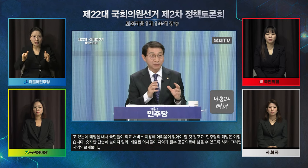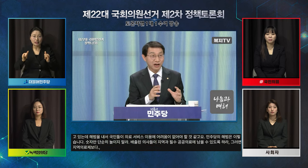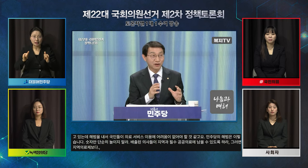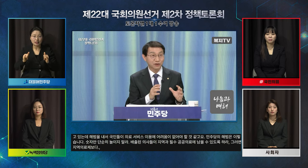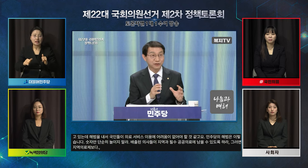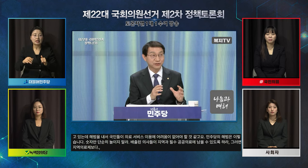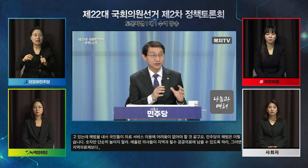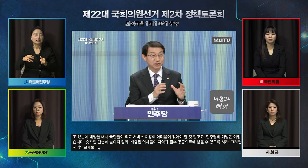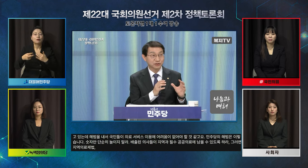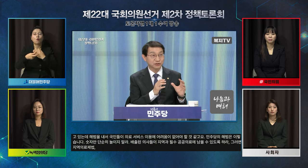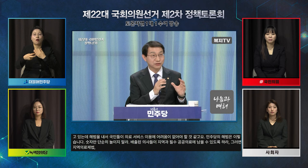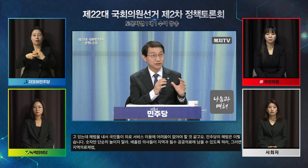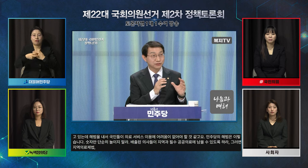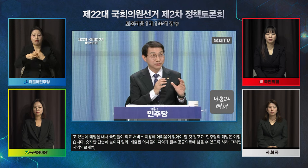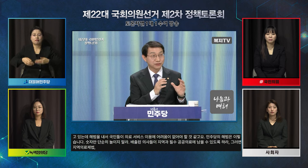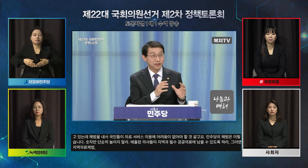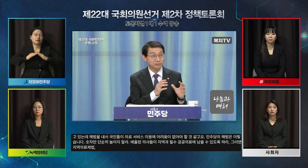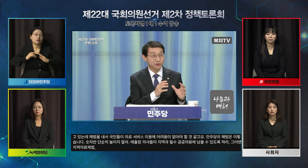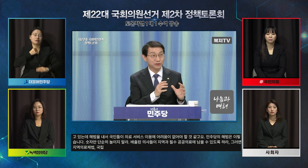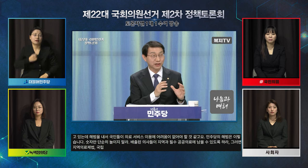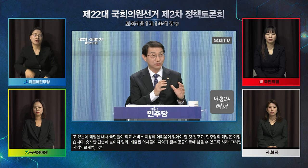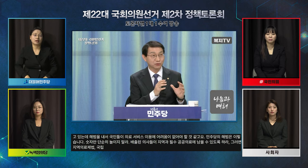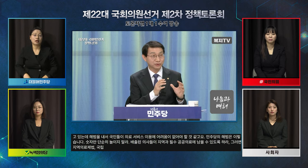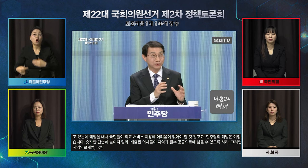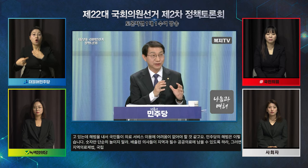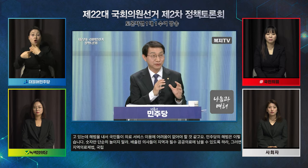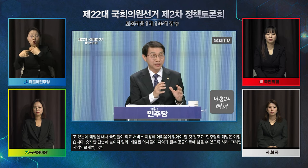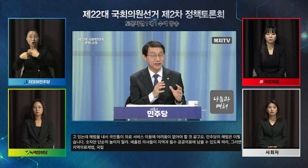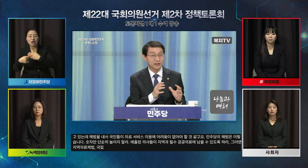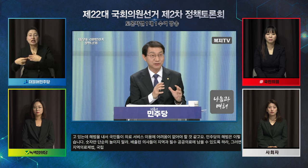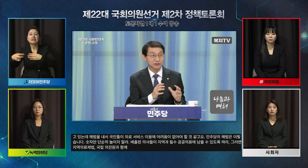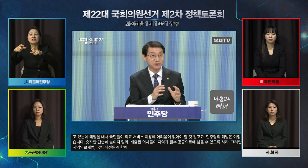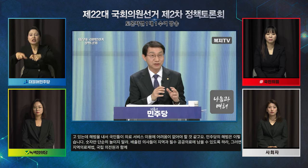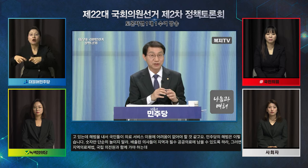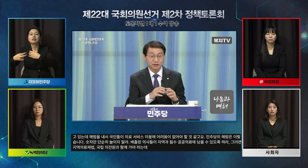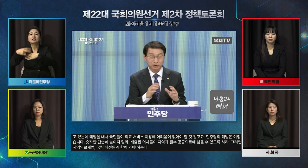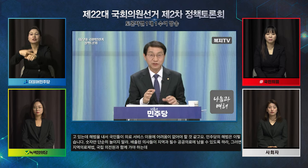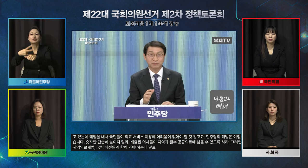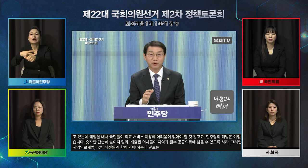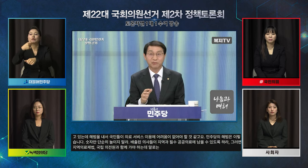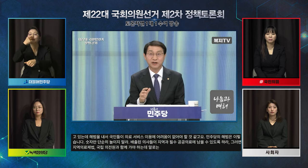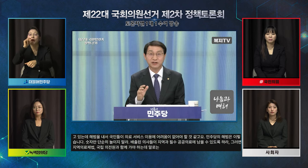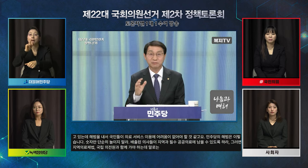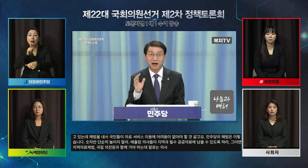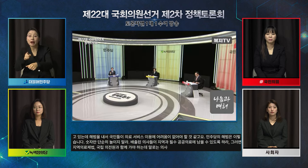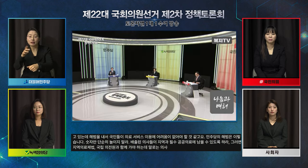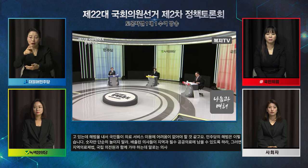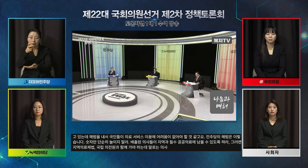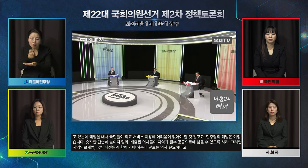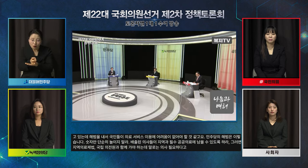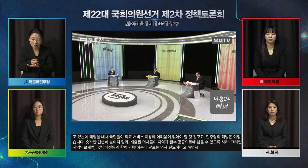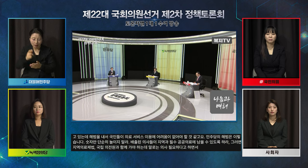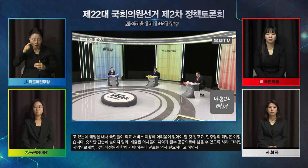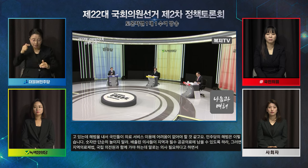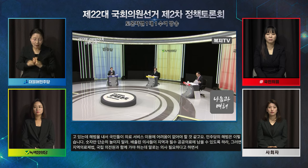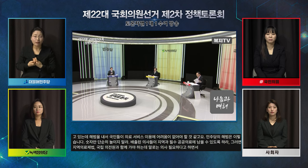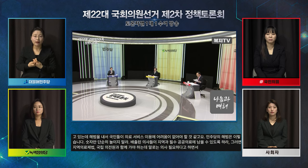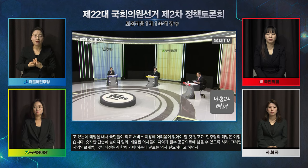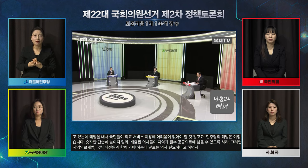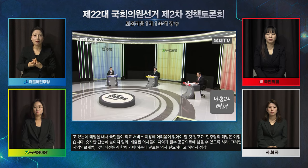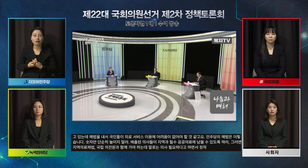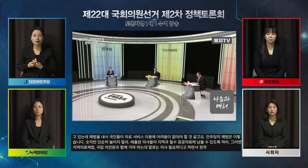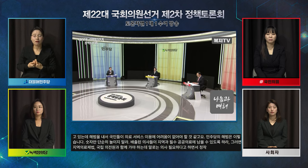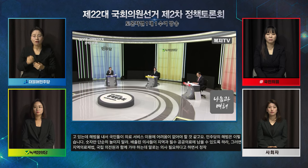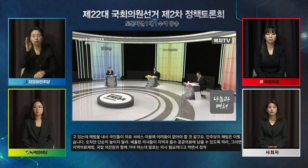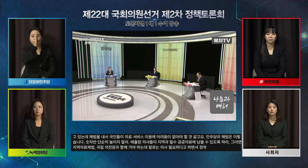말로는 지역의사 필요하다고 부족하다고 이 얘기하면서 정작 법안에는 반대하는 이 모순에 대한